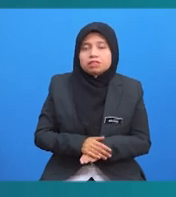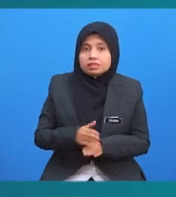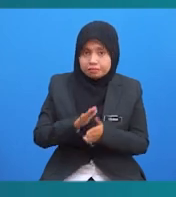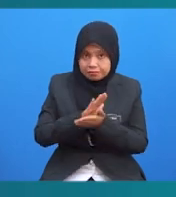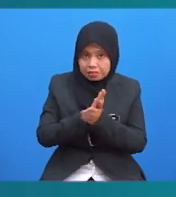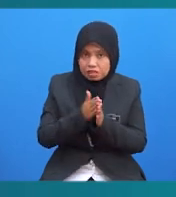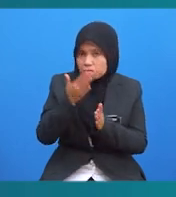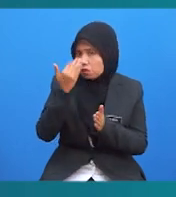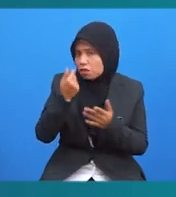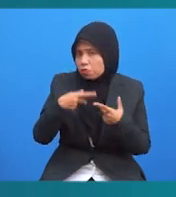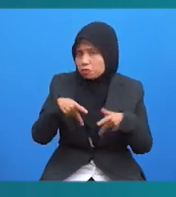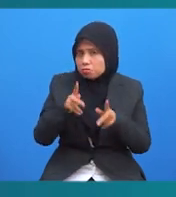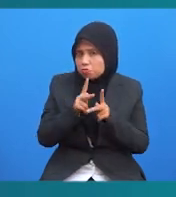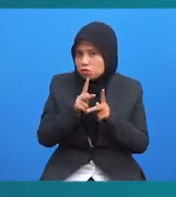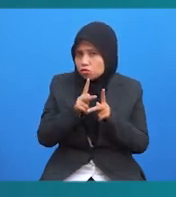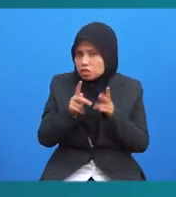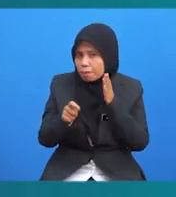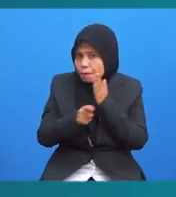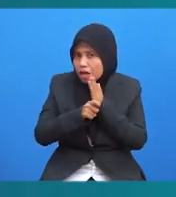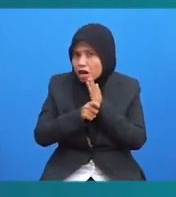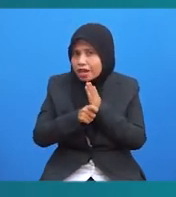Jadi, mengapa masih memerlukan speedlight?